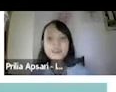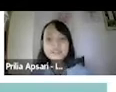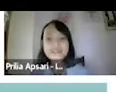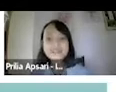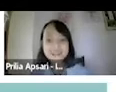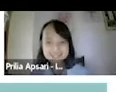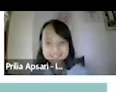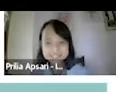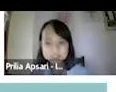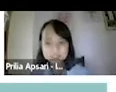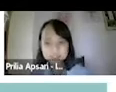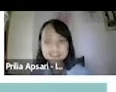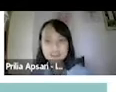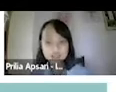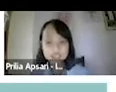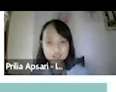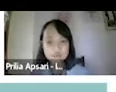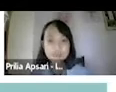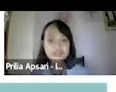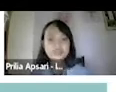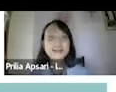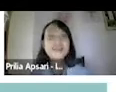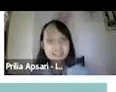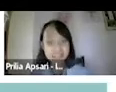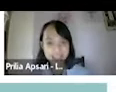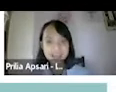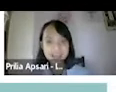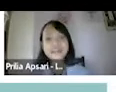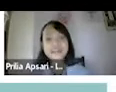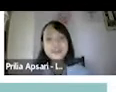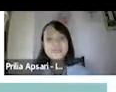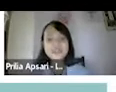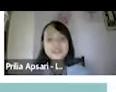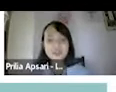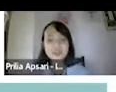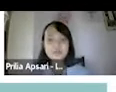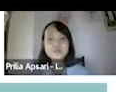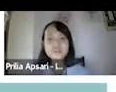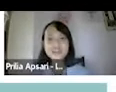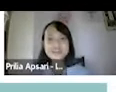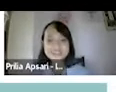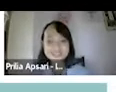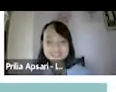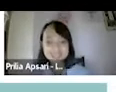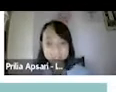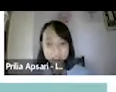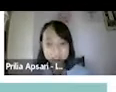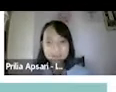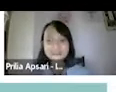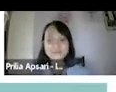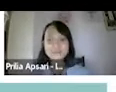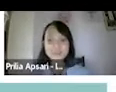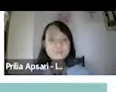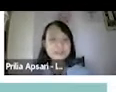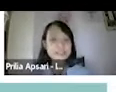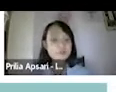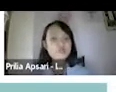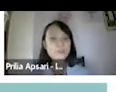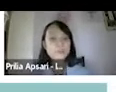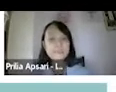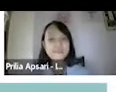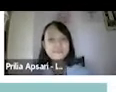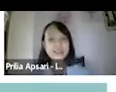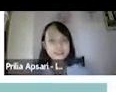badan standardisasi instrumen Lingkungan Hidup dan Kehutanan klh ka ibu Diah Wati mempunyai gelar sarjana Teknik ini ya sebelumnya